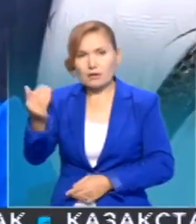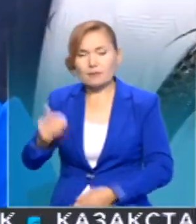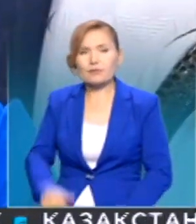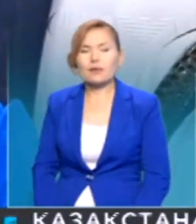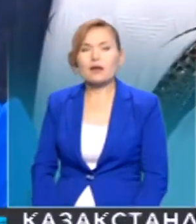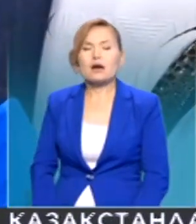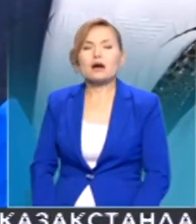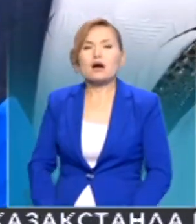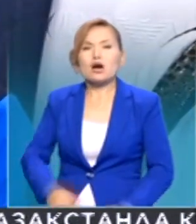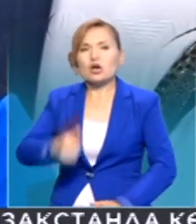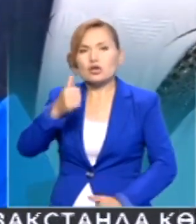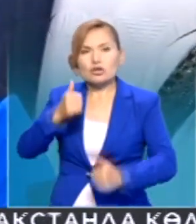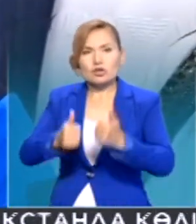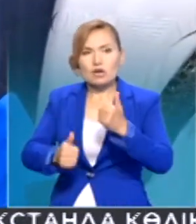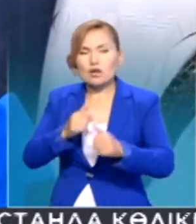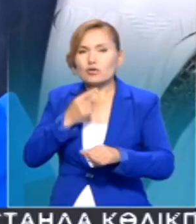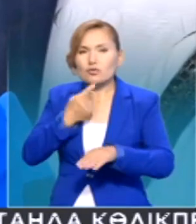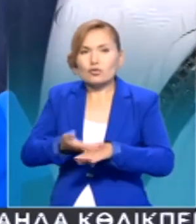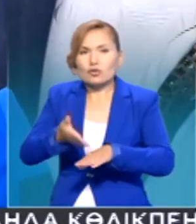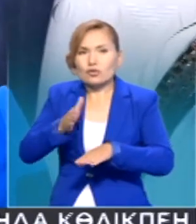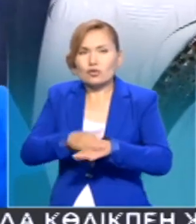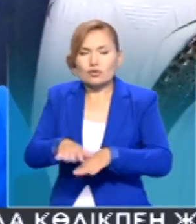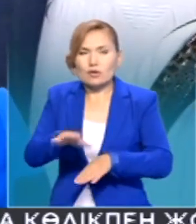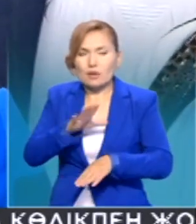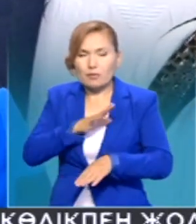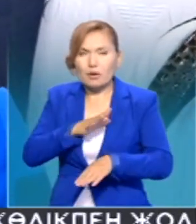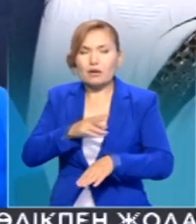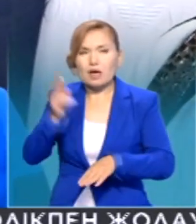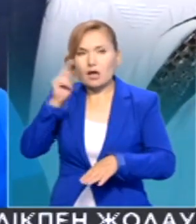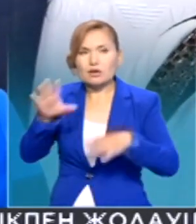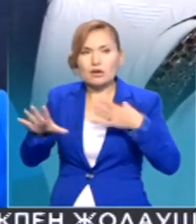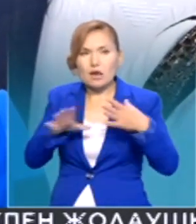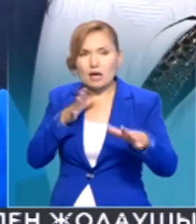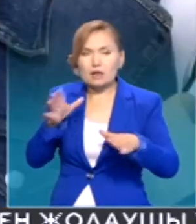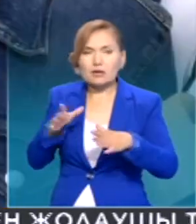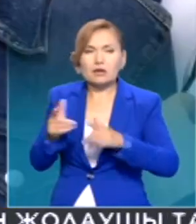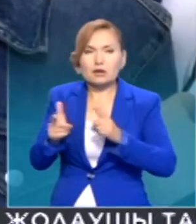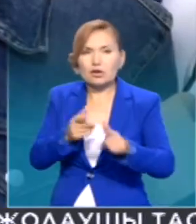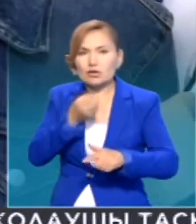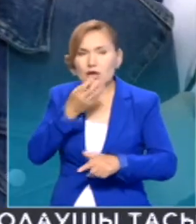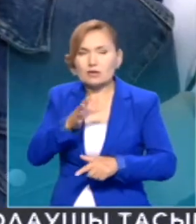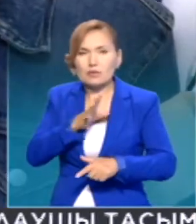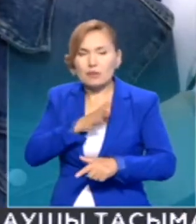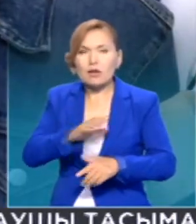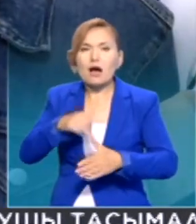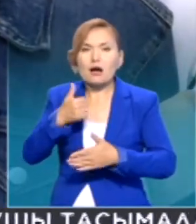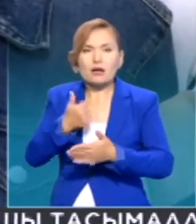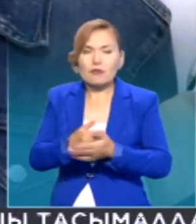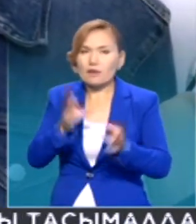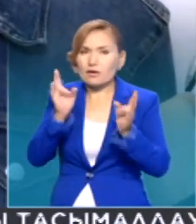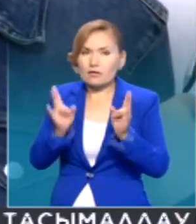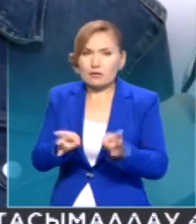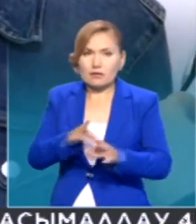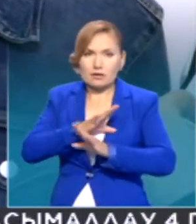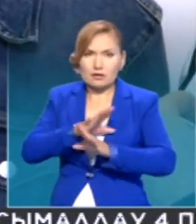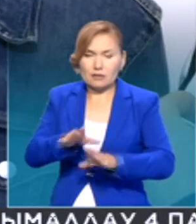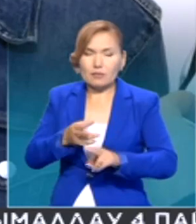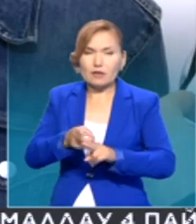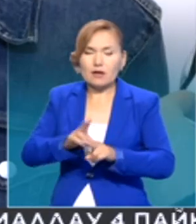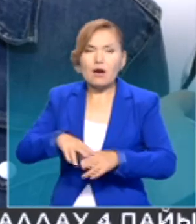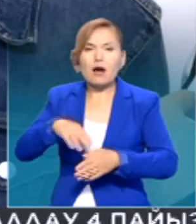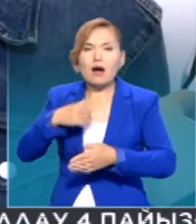Жарыс қиын болды, дайындық та жақсы болды, бастысы жарақатсыз болды. Бұл тек бастамасы,